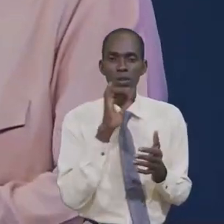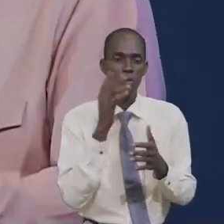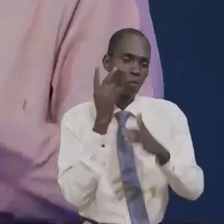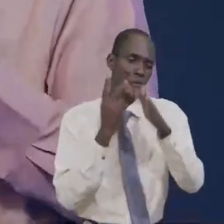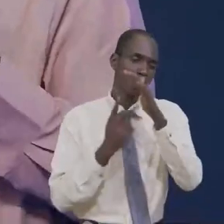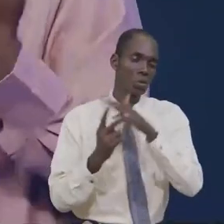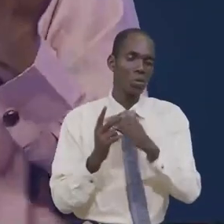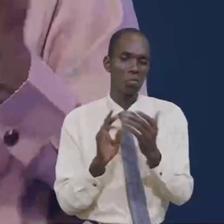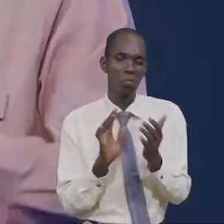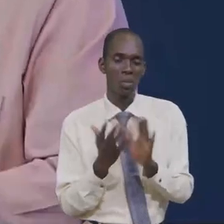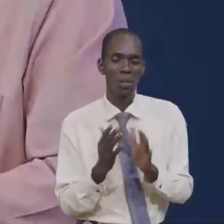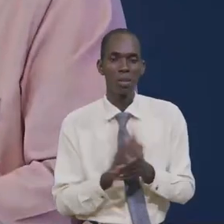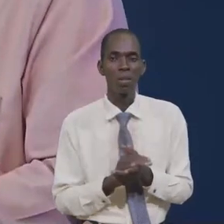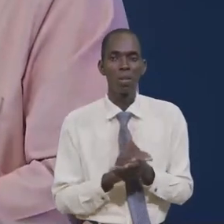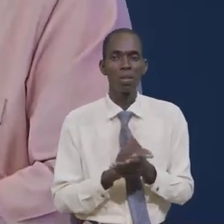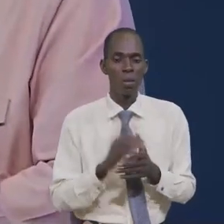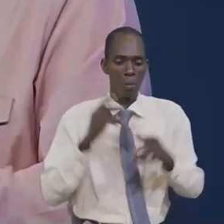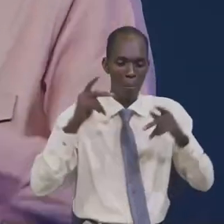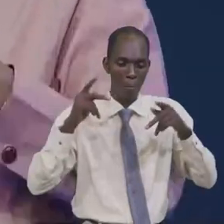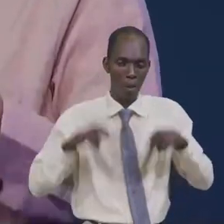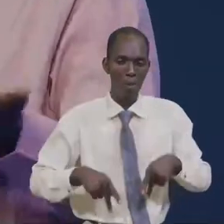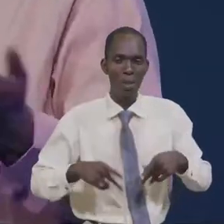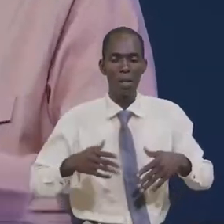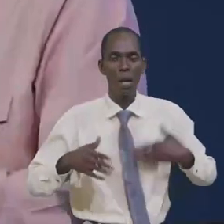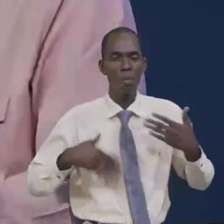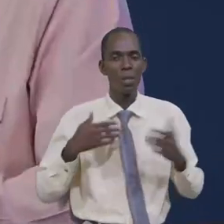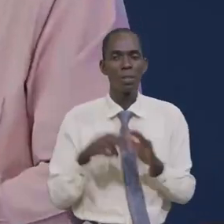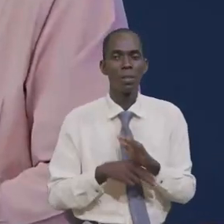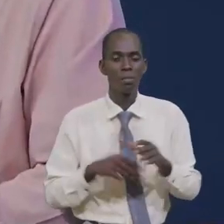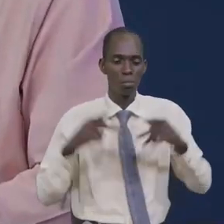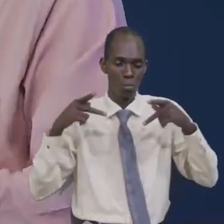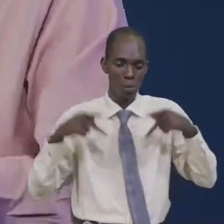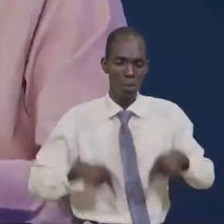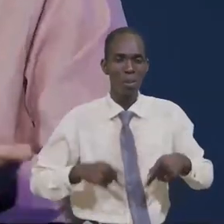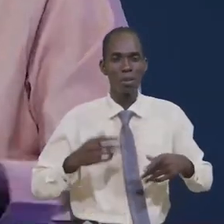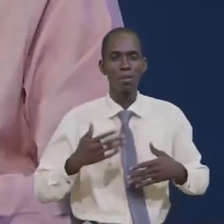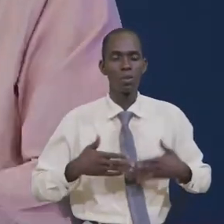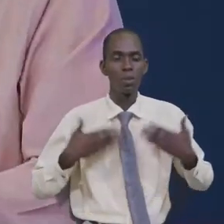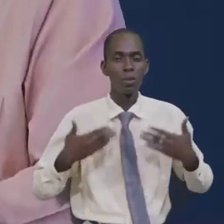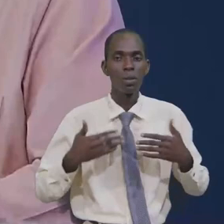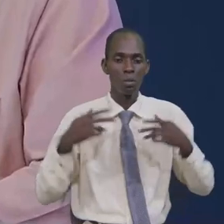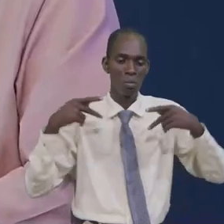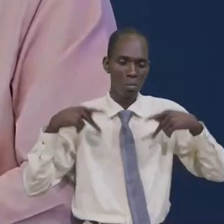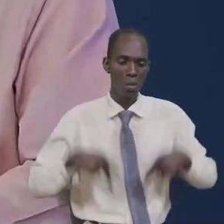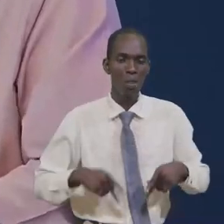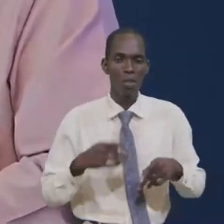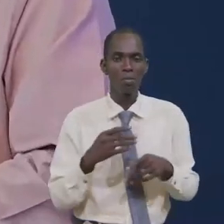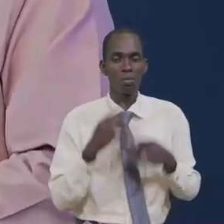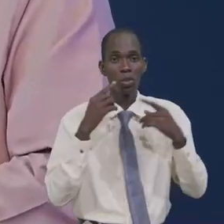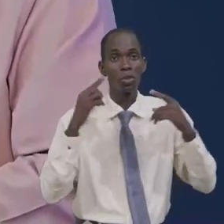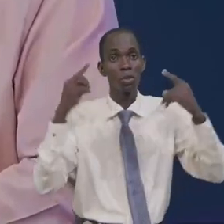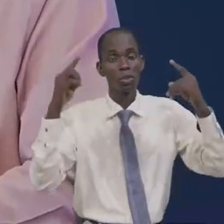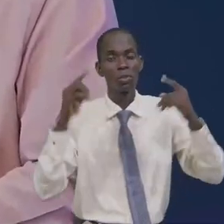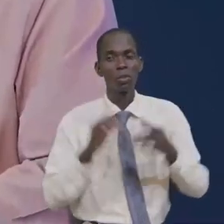ton bonheur ta joie personnelle ton accomplissement personnel ton